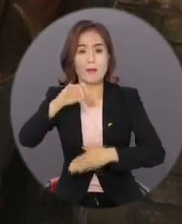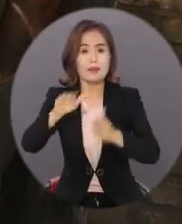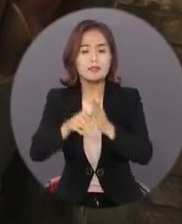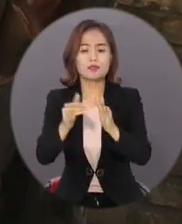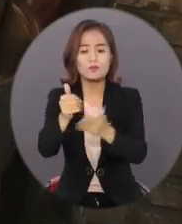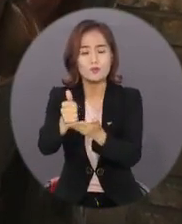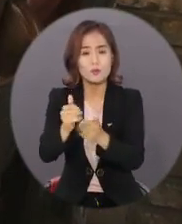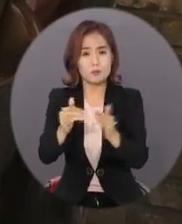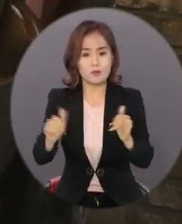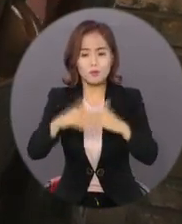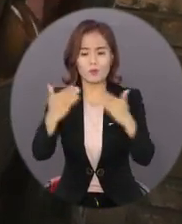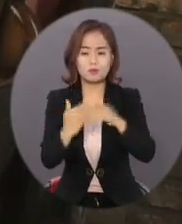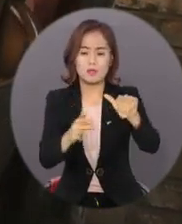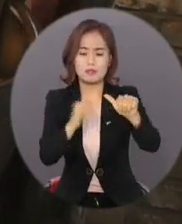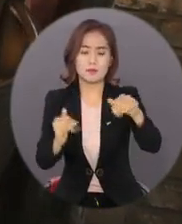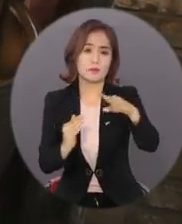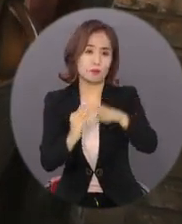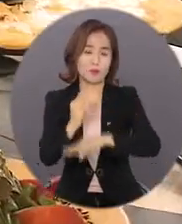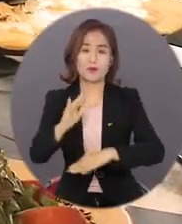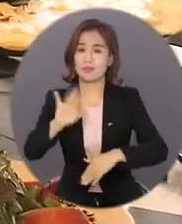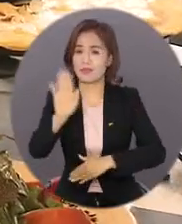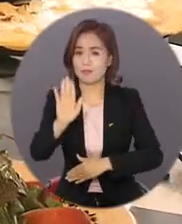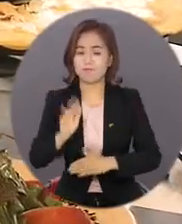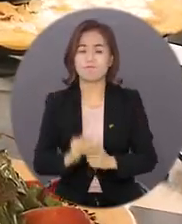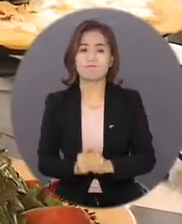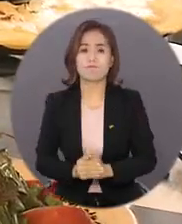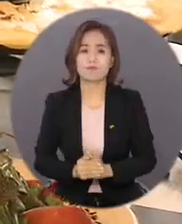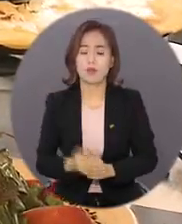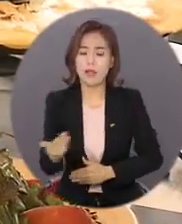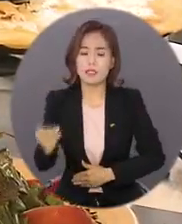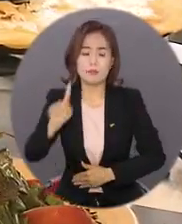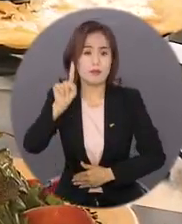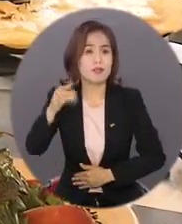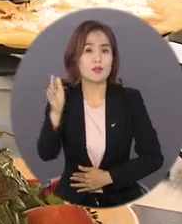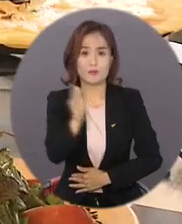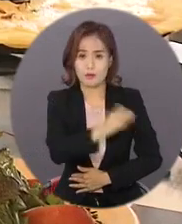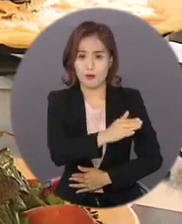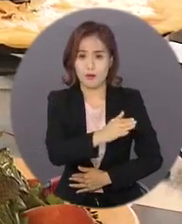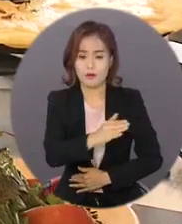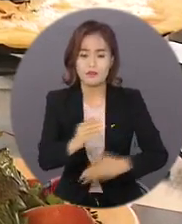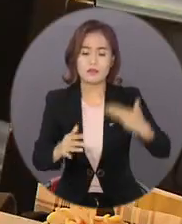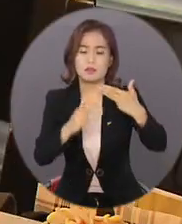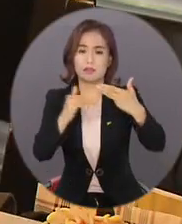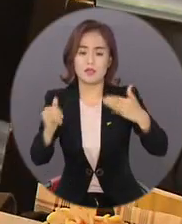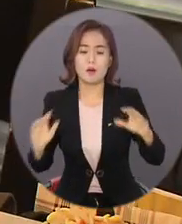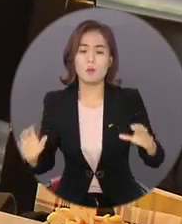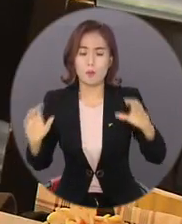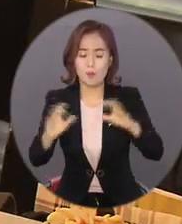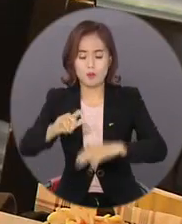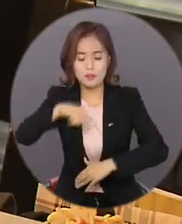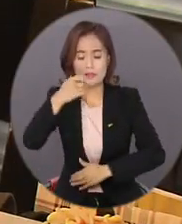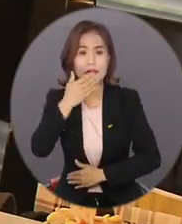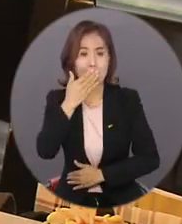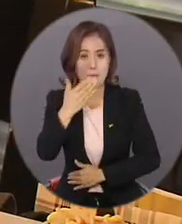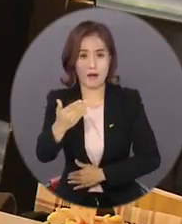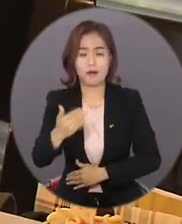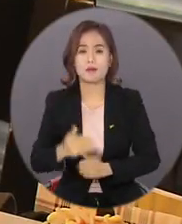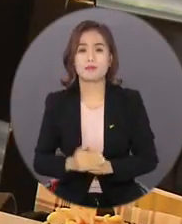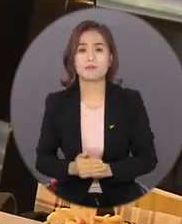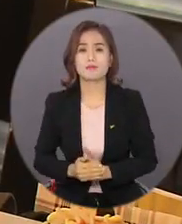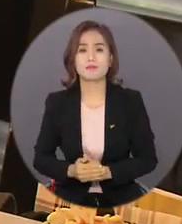하고 있는 손님들도 5명을 초과하지 않습니다. 하지만 내일부터는 8명까지 모여서 식사를 할 수